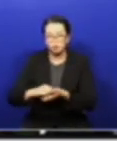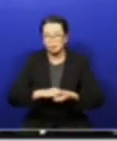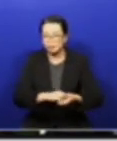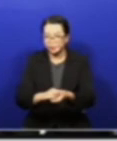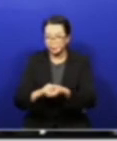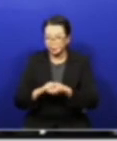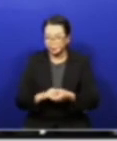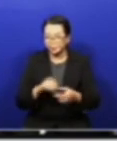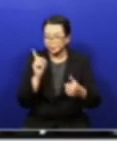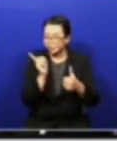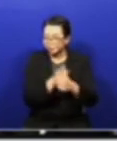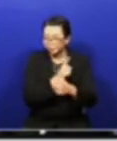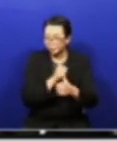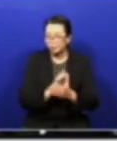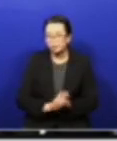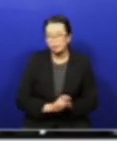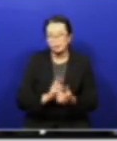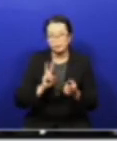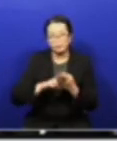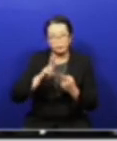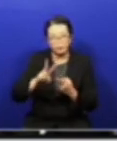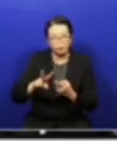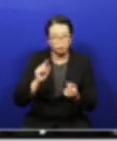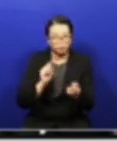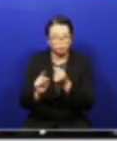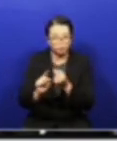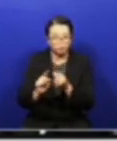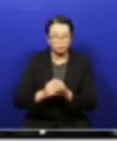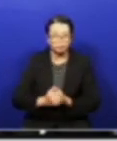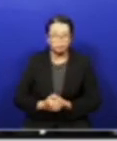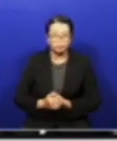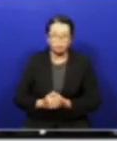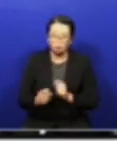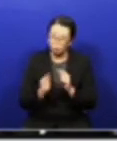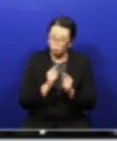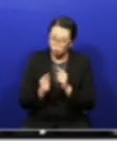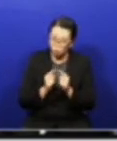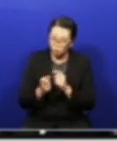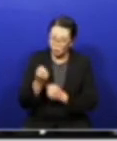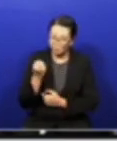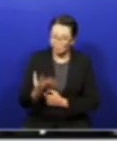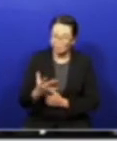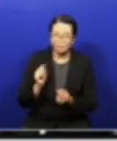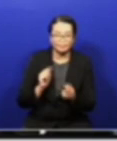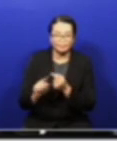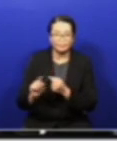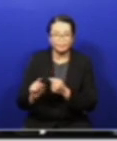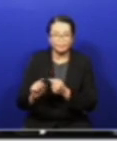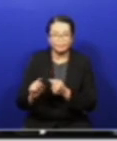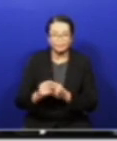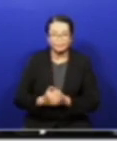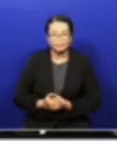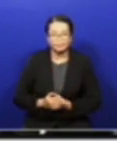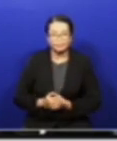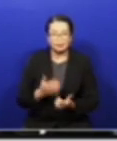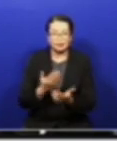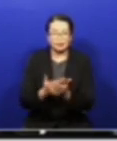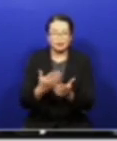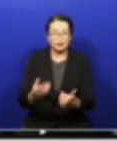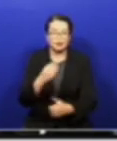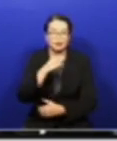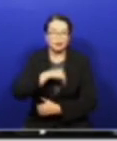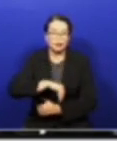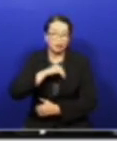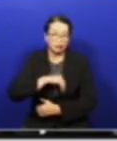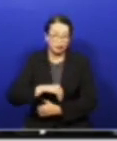1ข้อที่2นี่มีการพูดคุยกันมากว่ารายได้หรือเงินที่จะเ